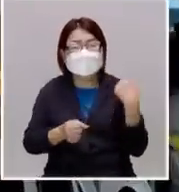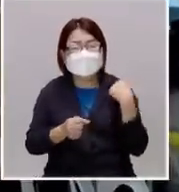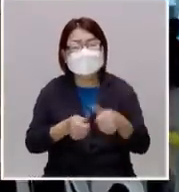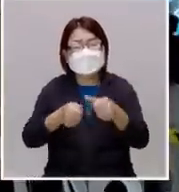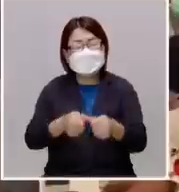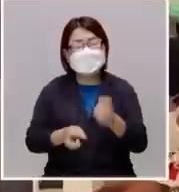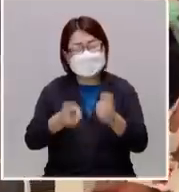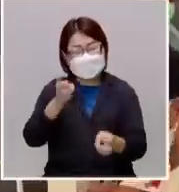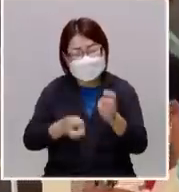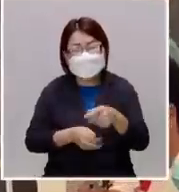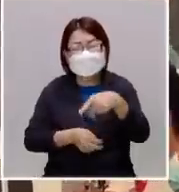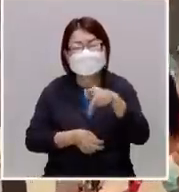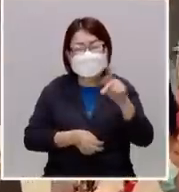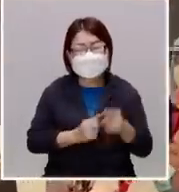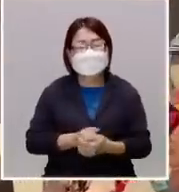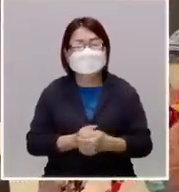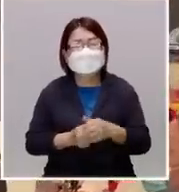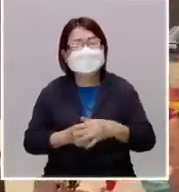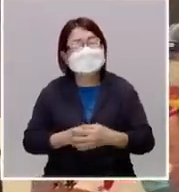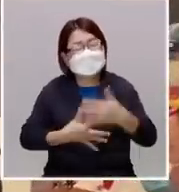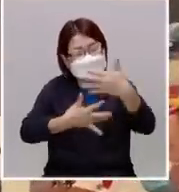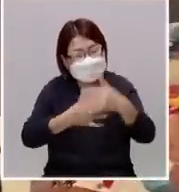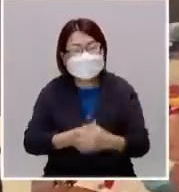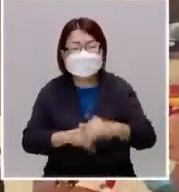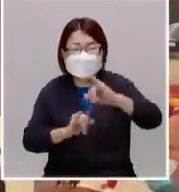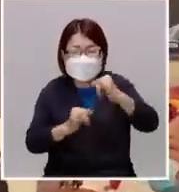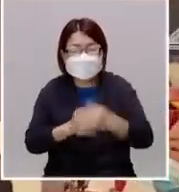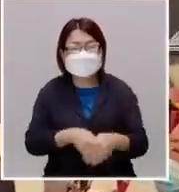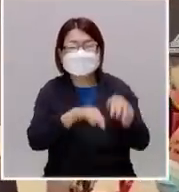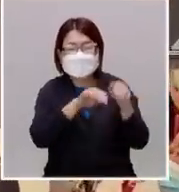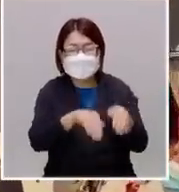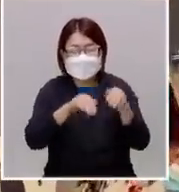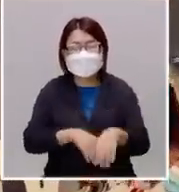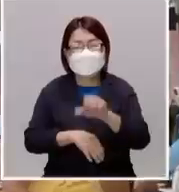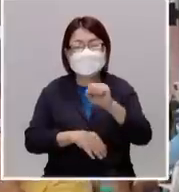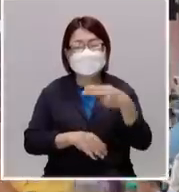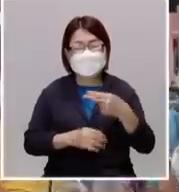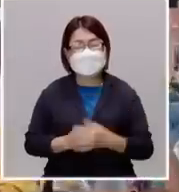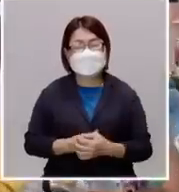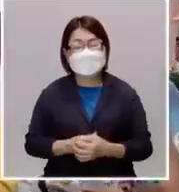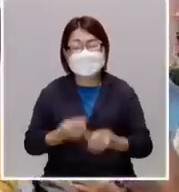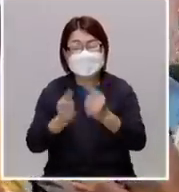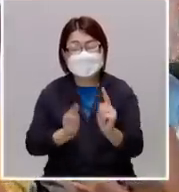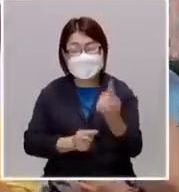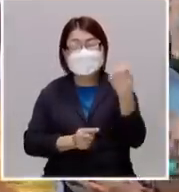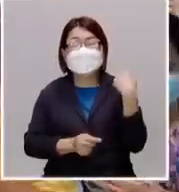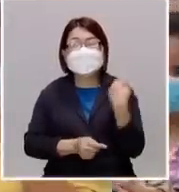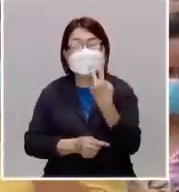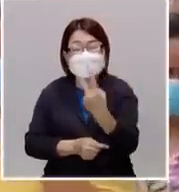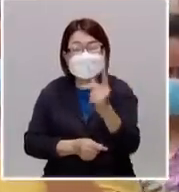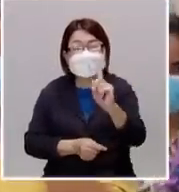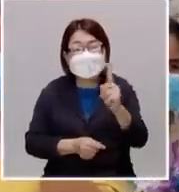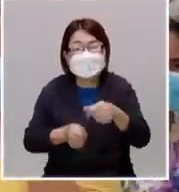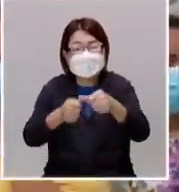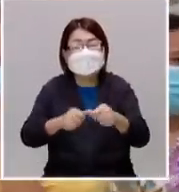ตรูพ่ายสัมพันธวงศ์จตุจักรลาดพร้าวและสวนหลวงกลุ่มที่พบใหม่2คลัสเตอร์ครับอยู่ในพื้นที่ตล